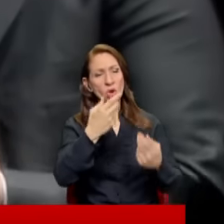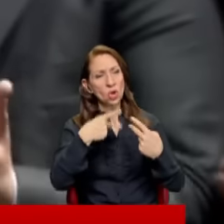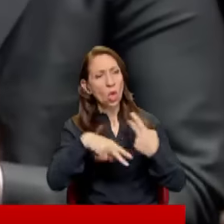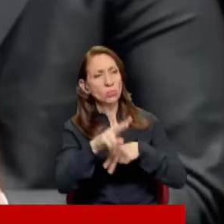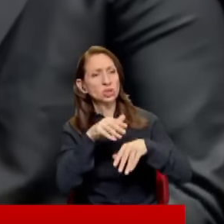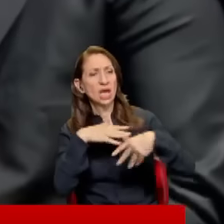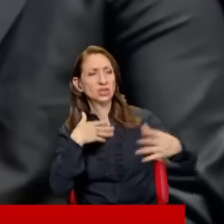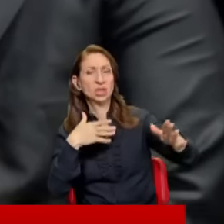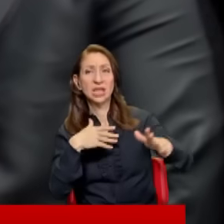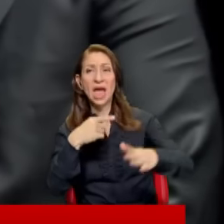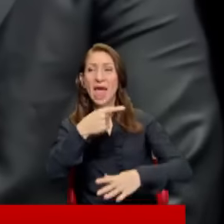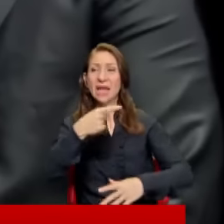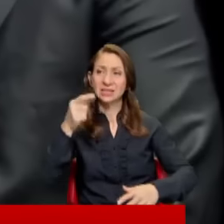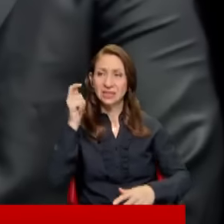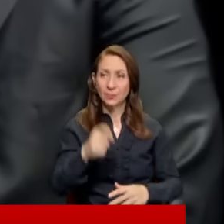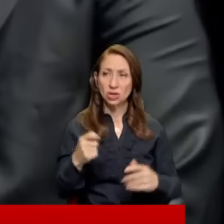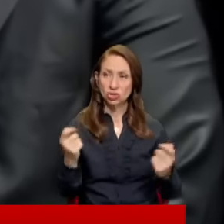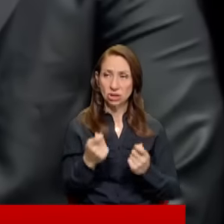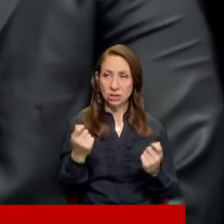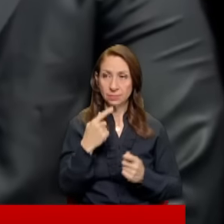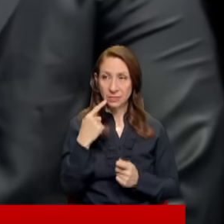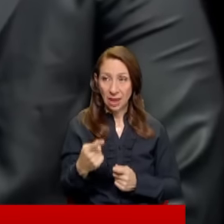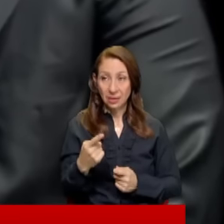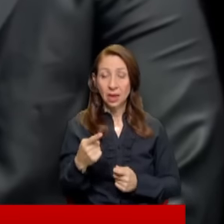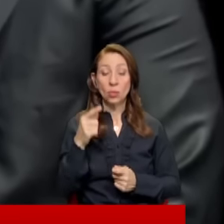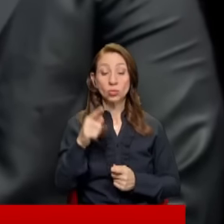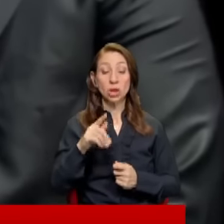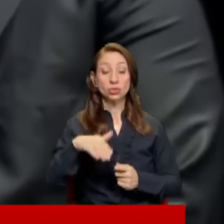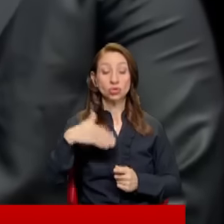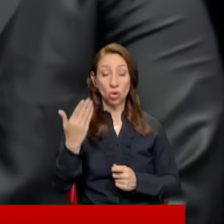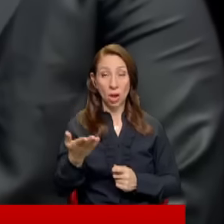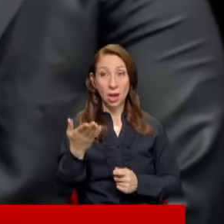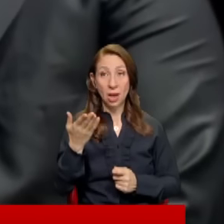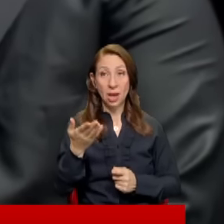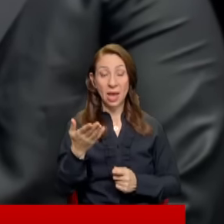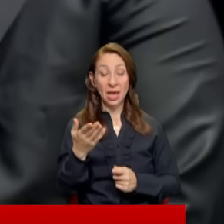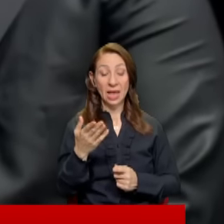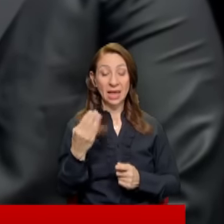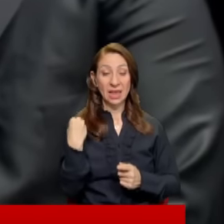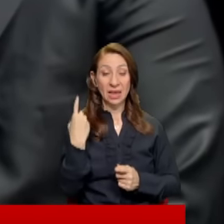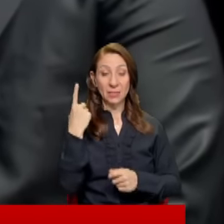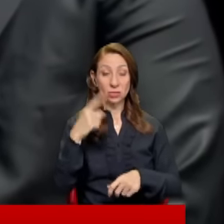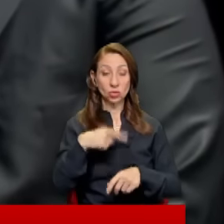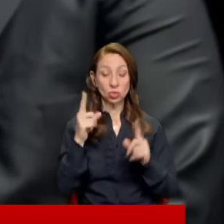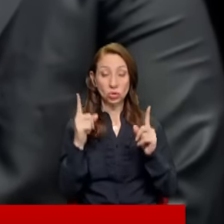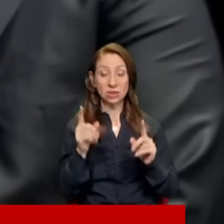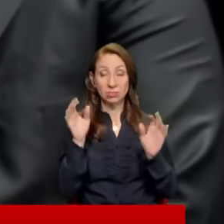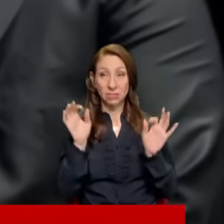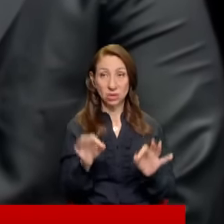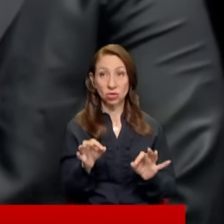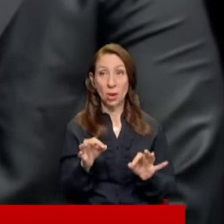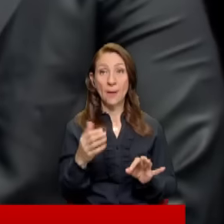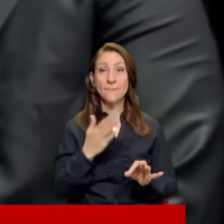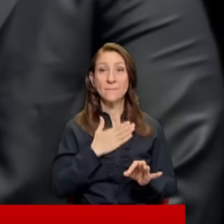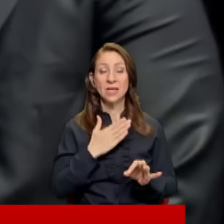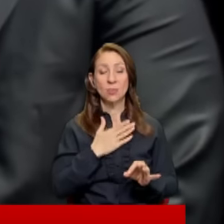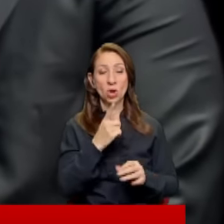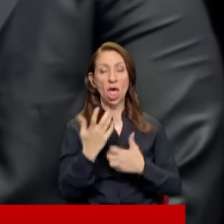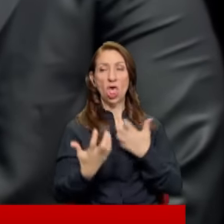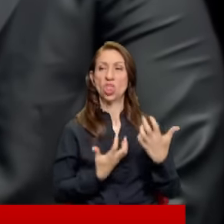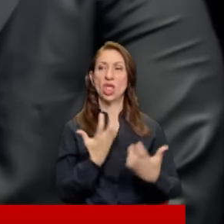ayıracağız eksik yaptı çalışırım diyen bundan sonra yeni bir süreç başlıyor benim ona